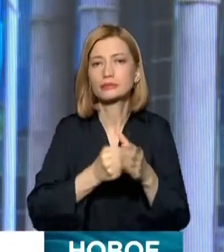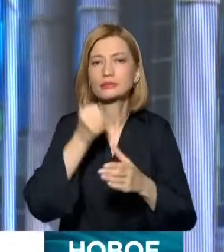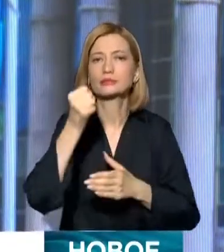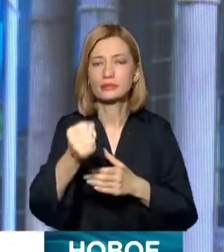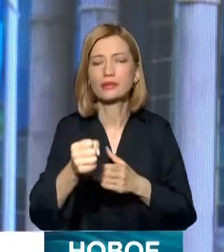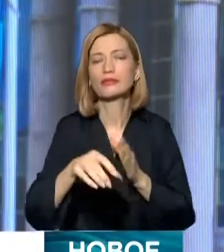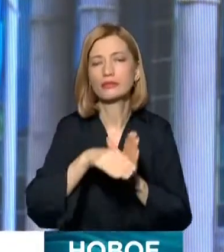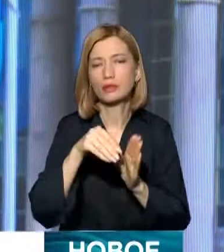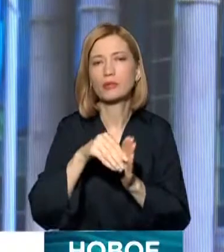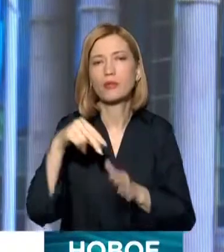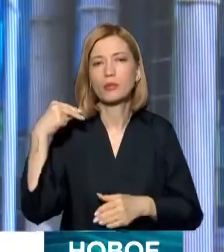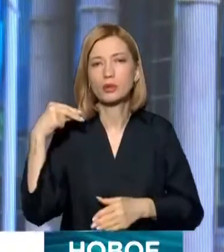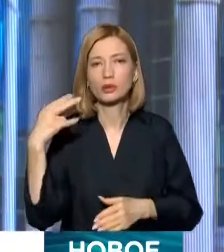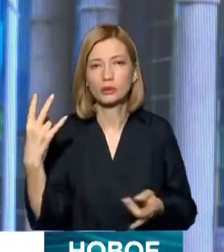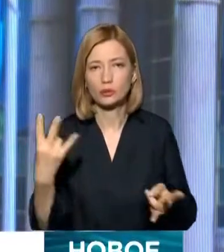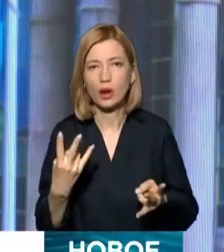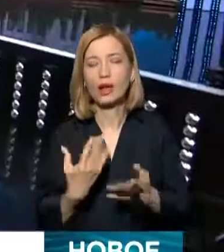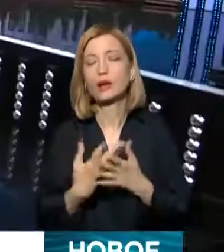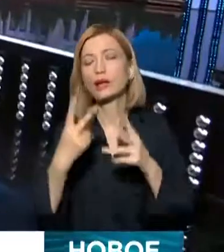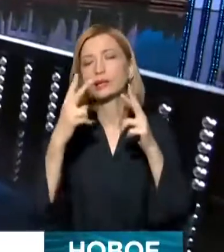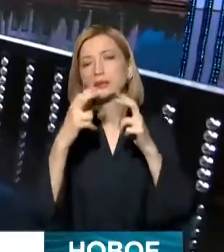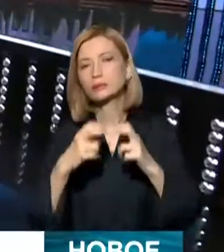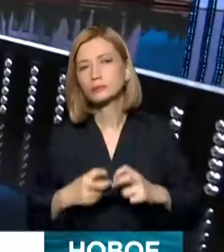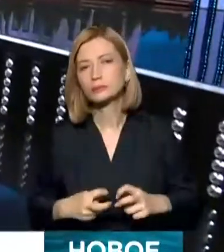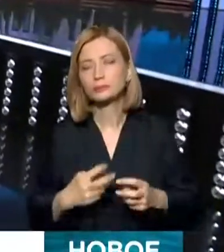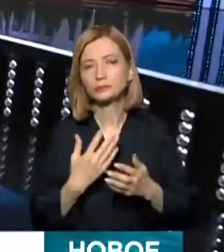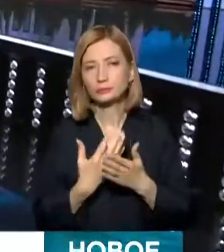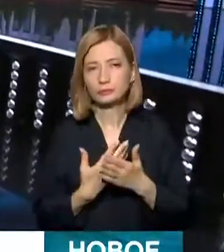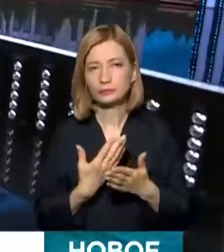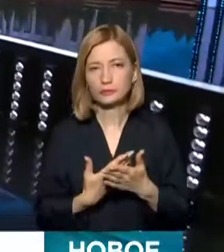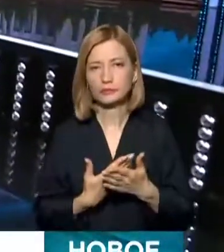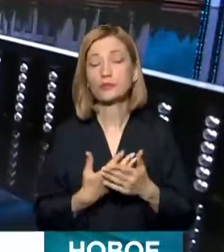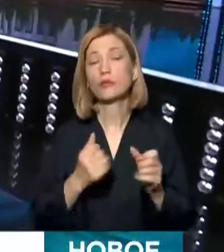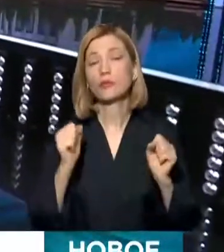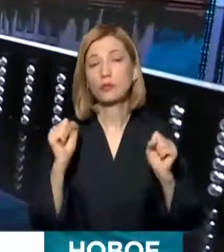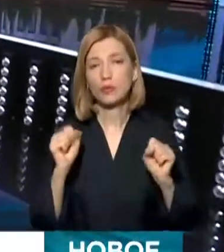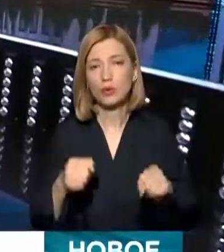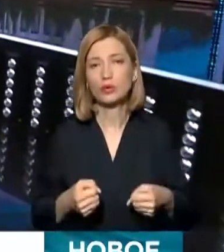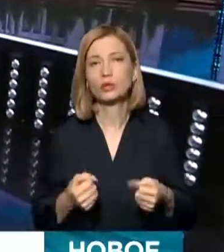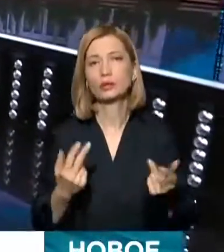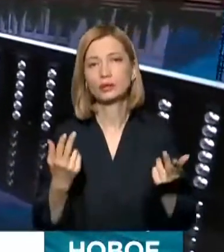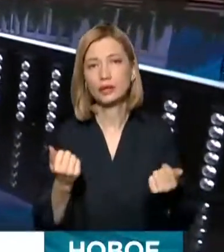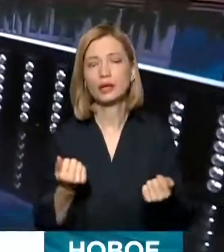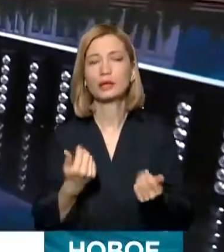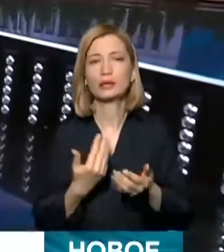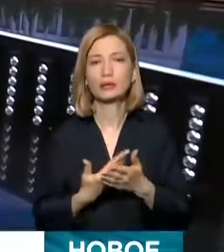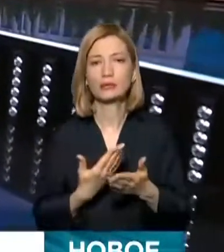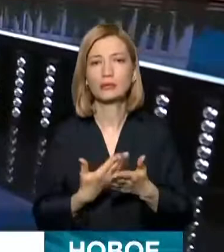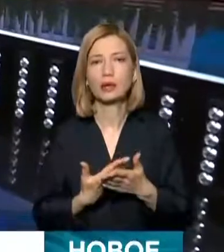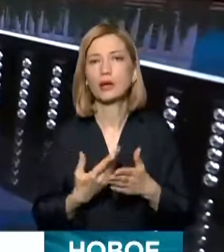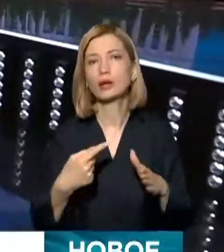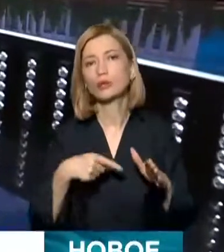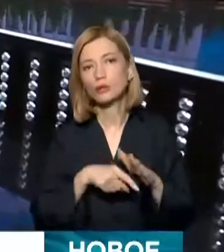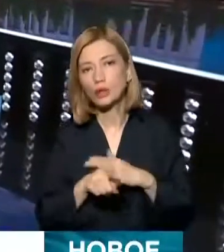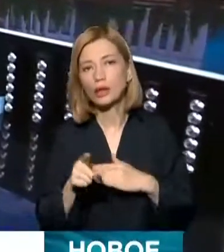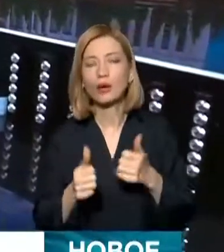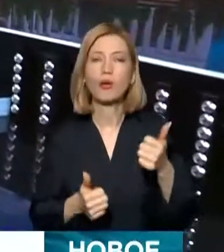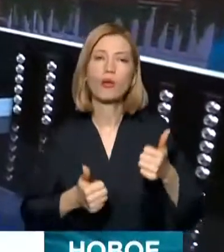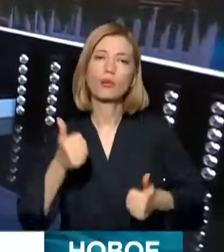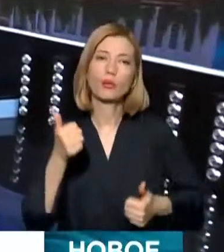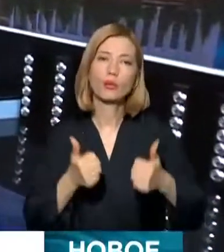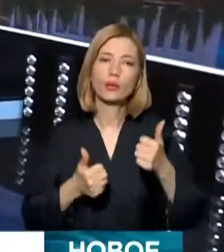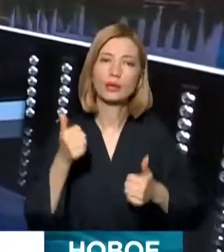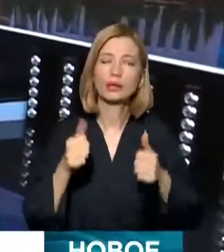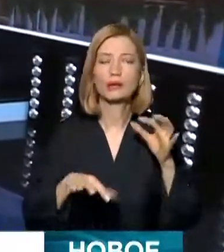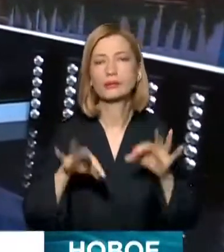кандидат. Нет, я имею в виду даже вот на стадии рассмотрения. На стадии рассмотрения, возможно, то есть это может быть какая-то внутренняя конкуренция, внутренние выборы,